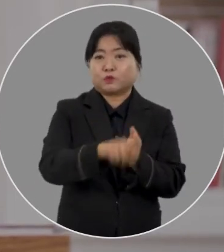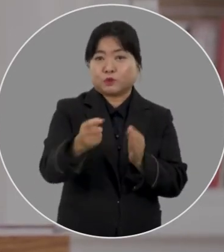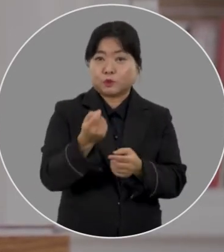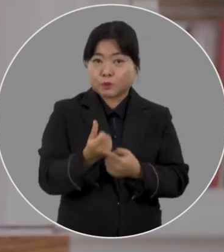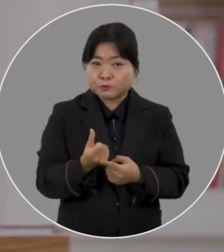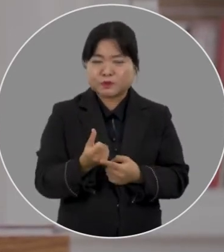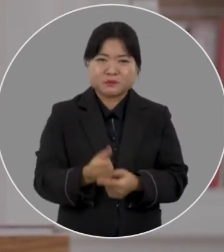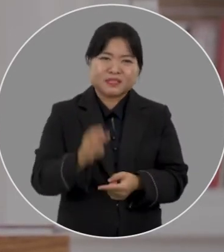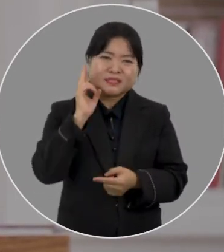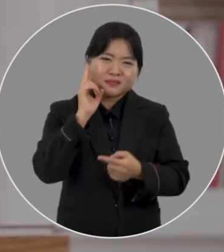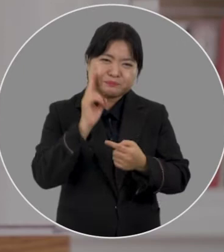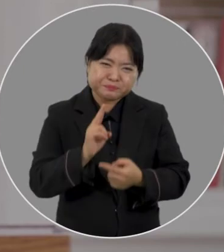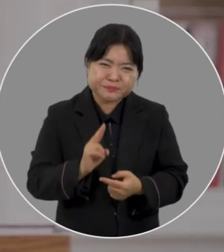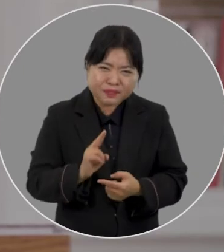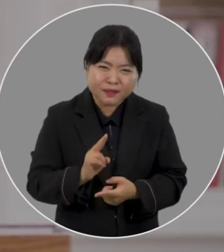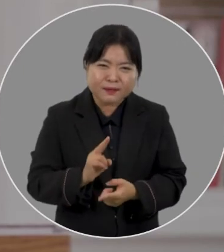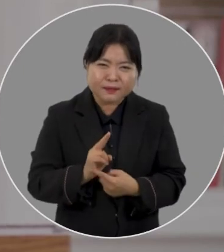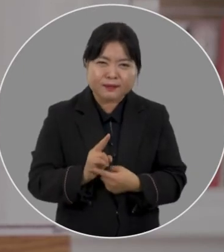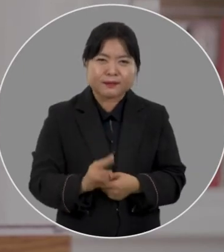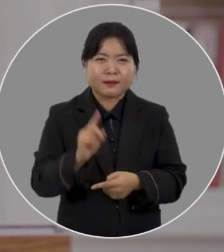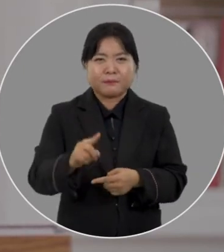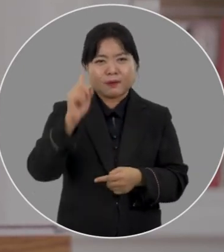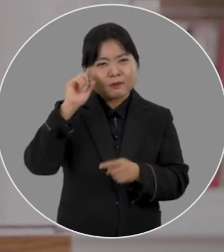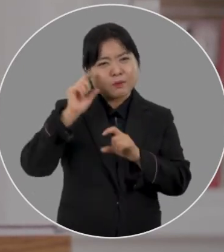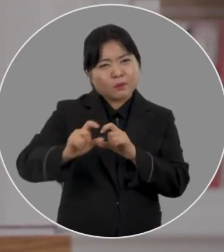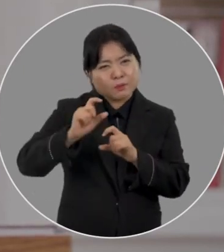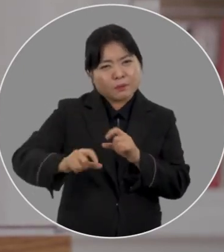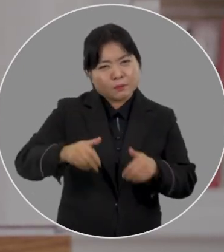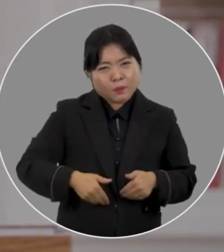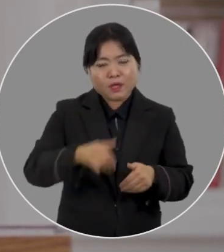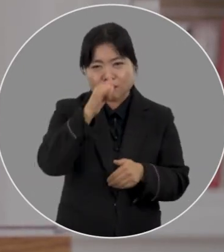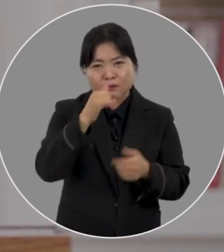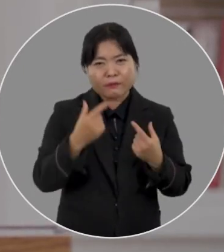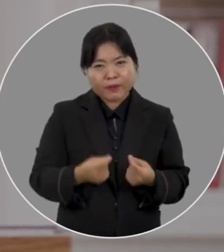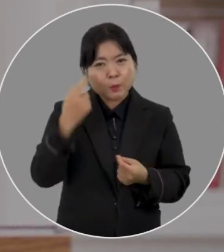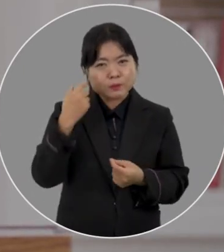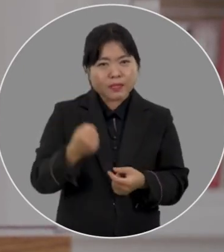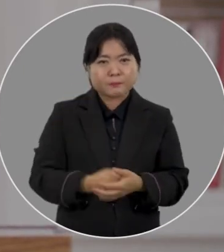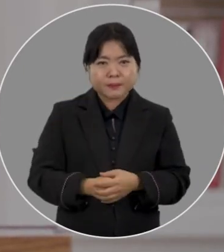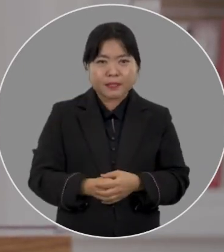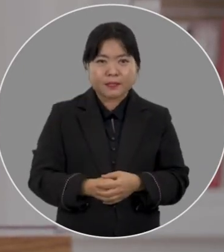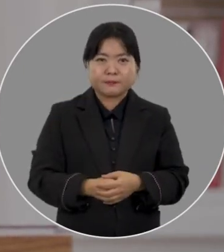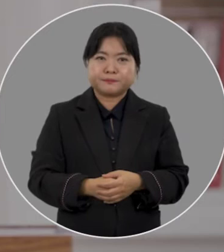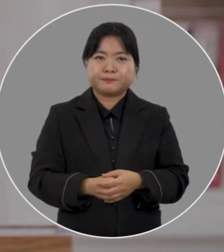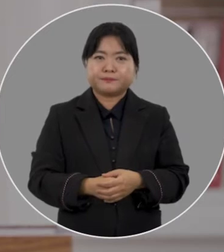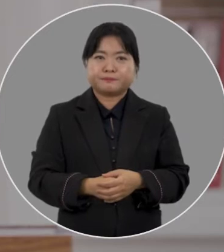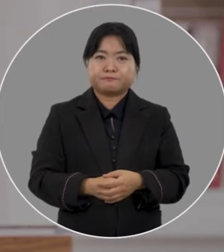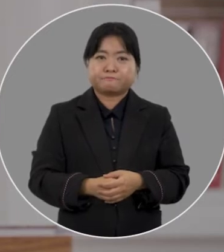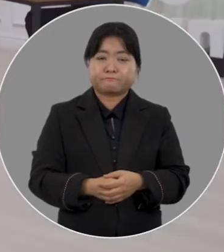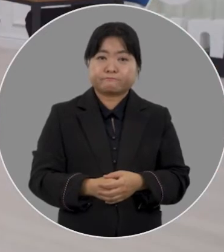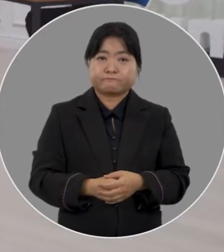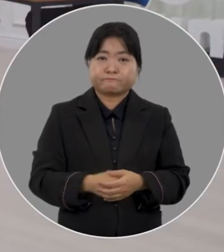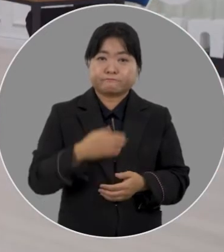조금은 좀 이제 심각하게 한번 이제 고민해 볼 필요가 있을 것 같다는 생각을 하고 있습니다. 저는